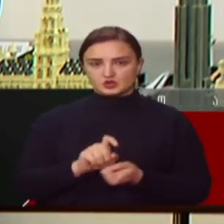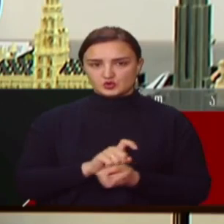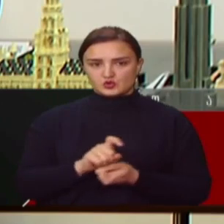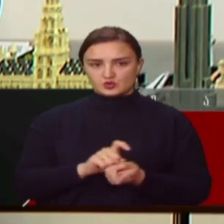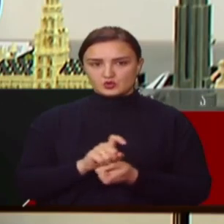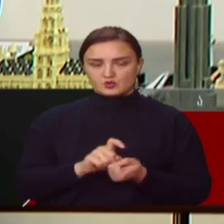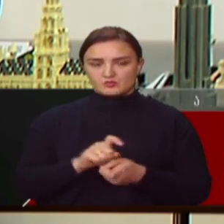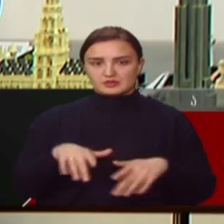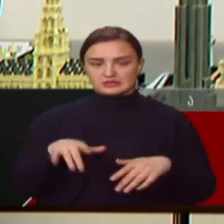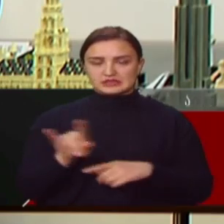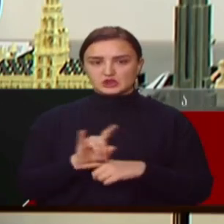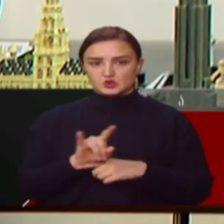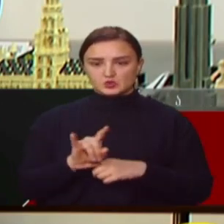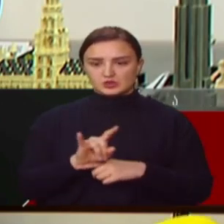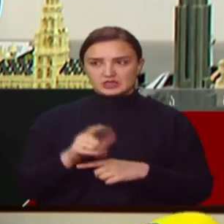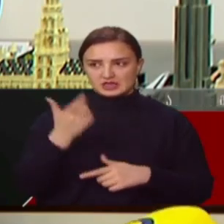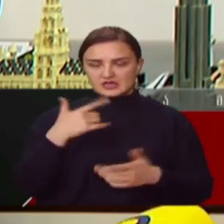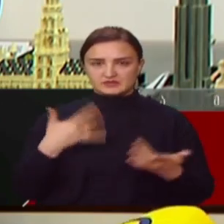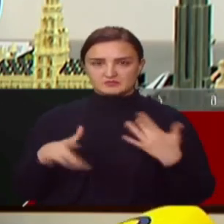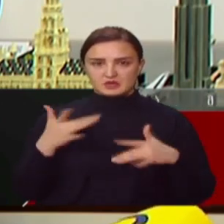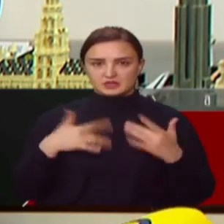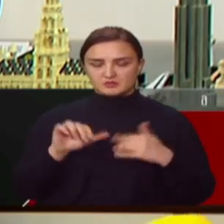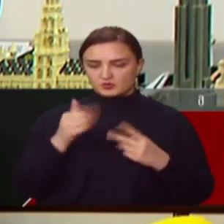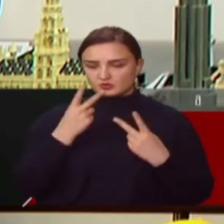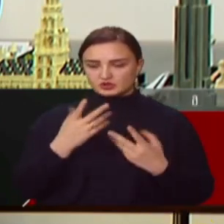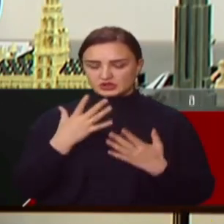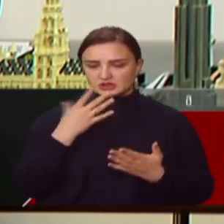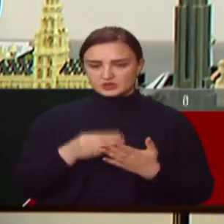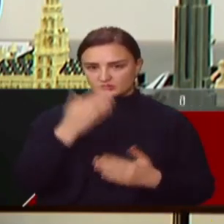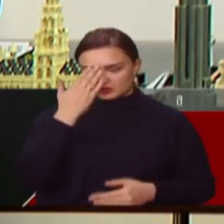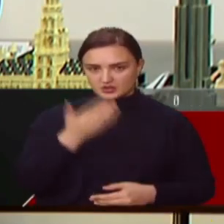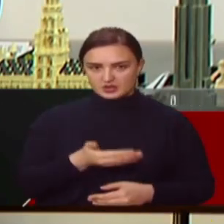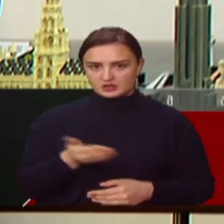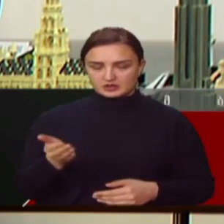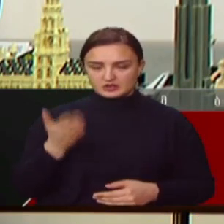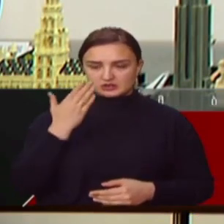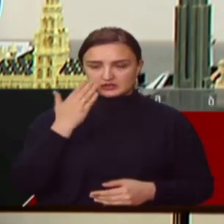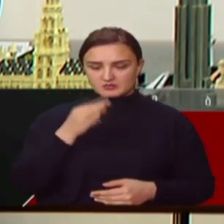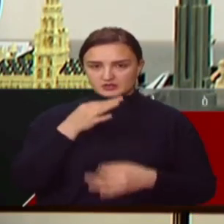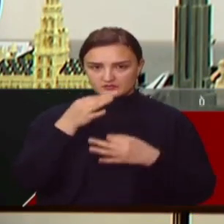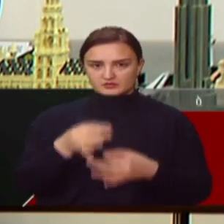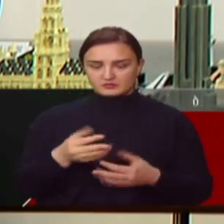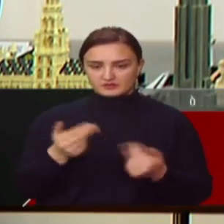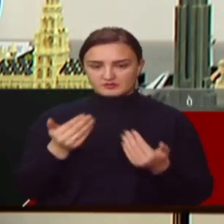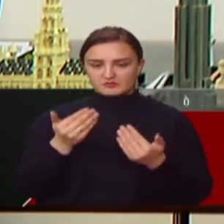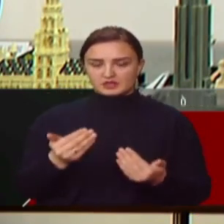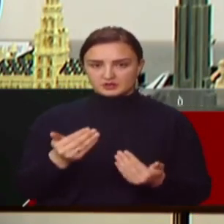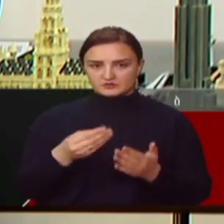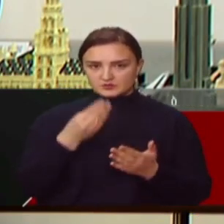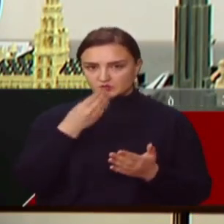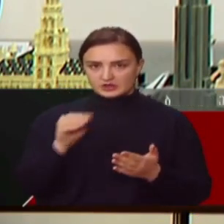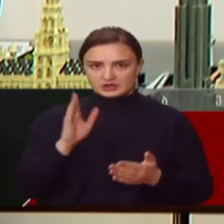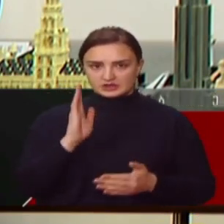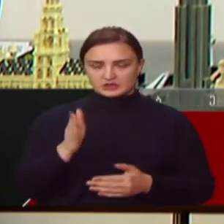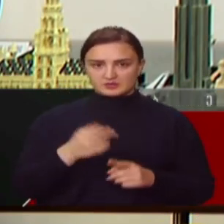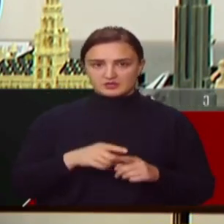ჭორაობა, სიცრუე და თავისმართლობა, როგორც ჩანს საკუთარ ამორჩეველთან. არადა სიმართლეს ურებნებოდნენ, მათთვისაც უკეთეს იქნებოდა,